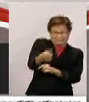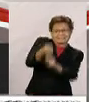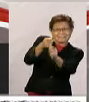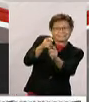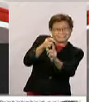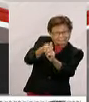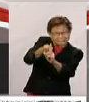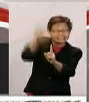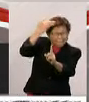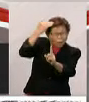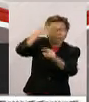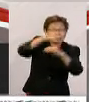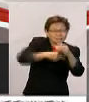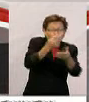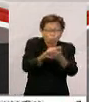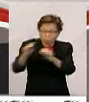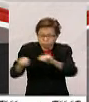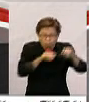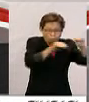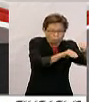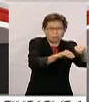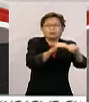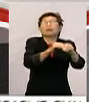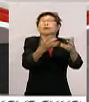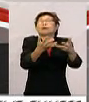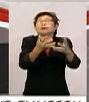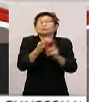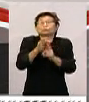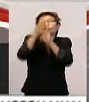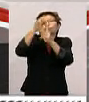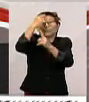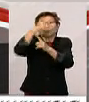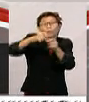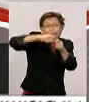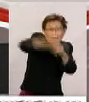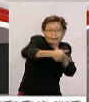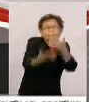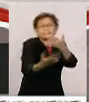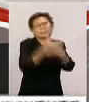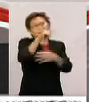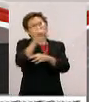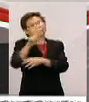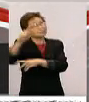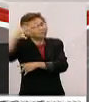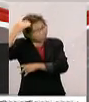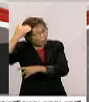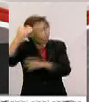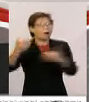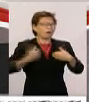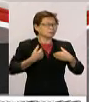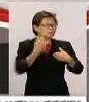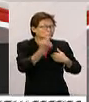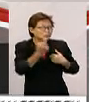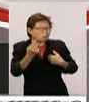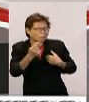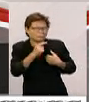tahu tentang pergerakan kumpulan wang disatukan yang dikhususkan untuk bayar balik GST. Menyifatkan ada sesuatu